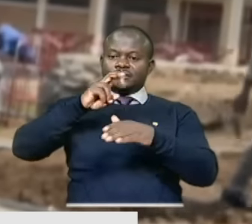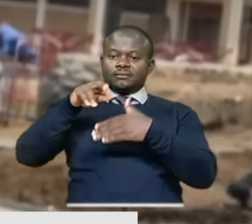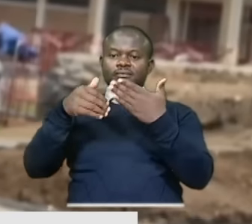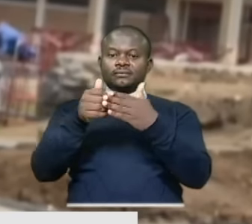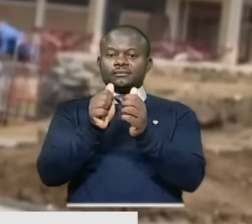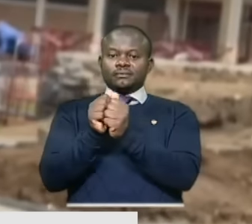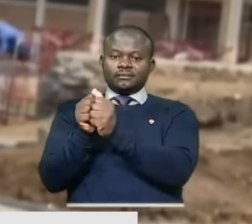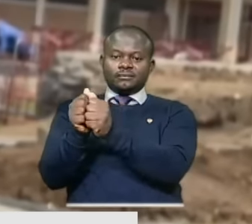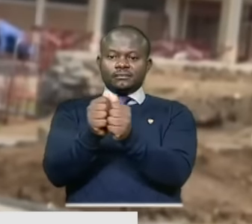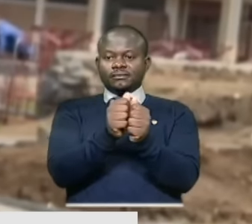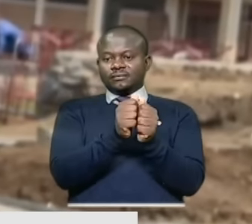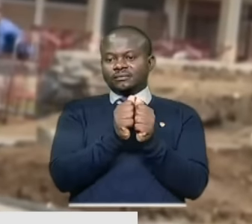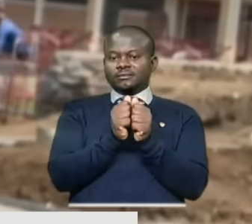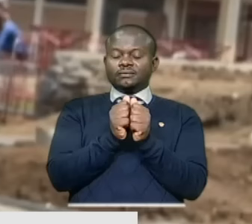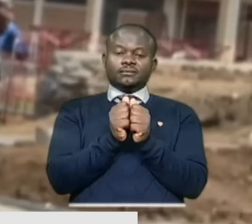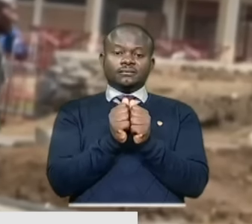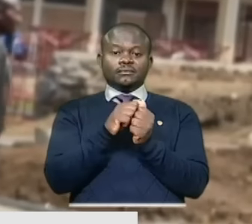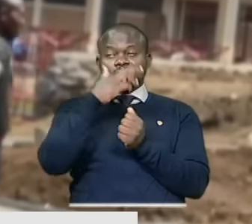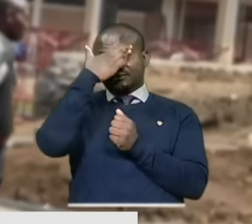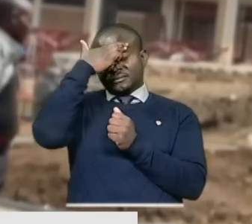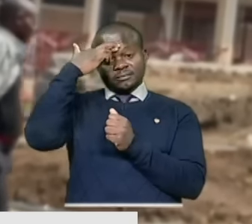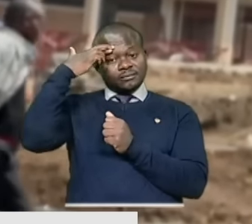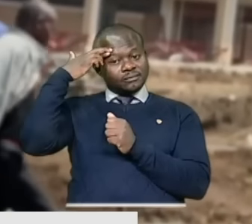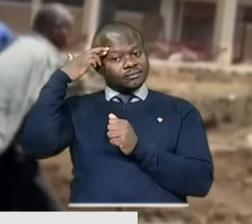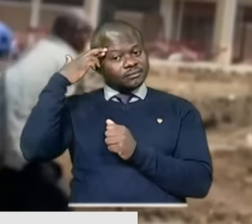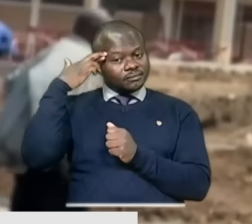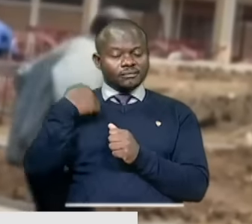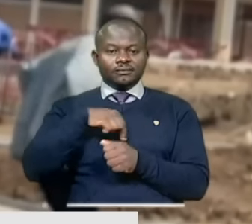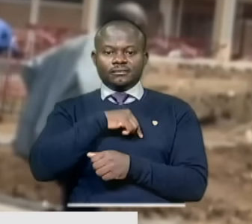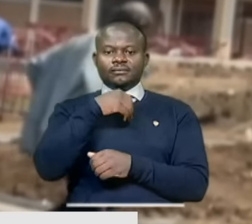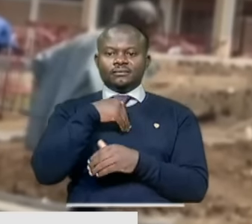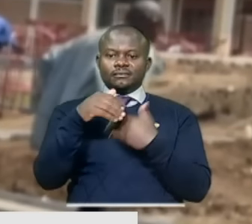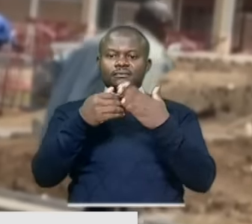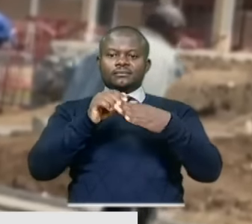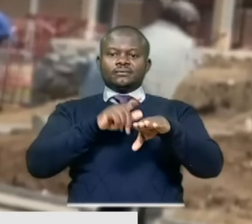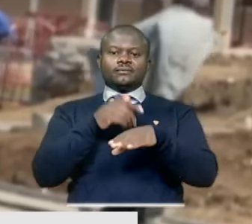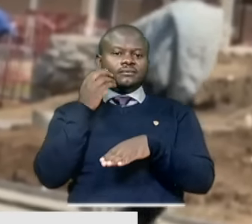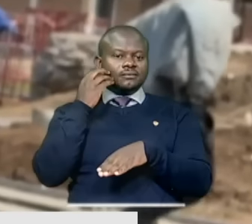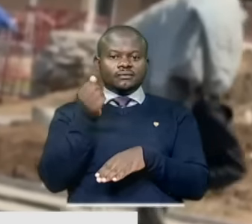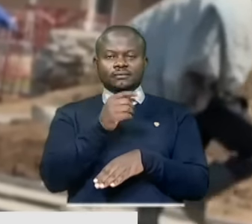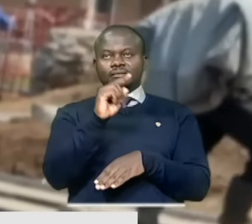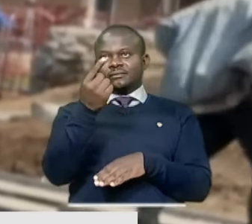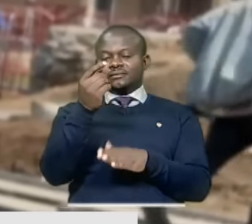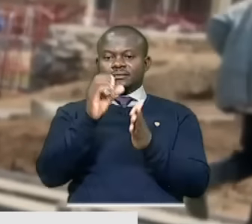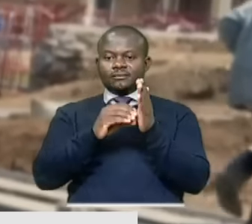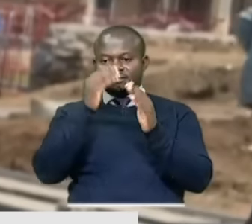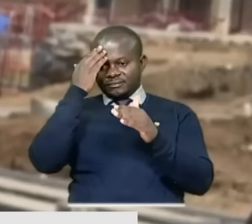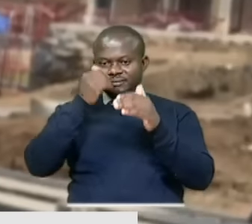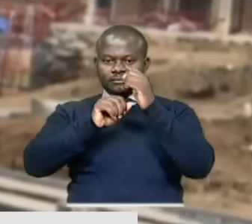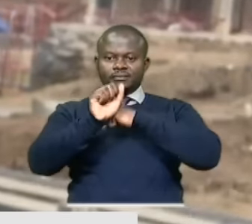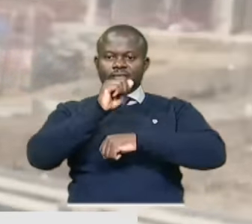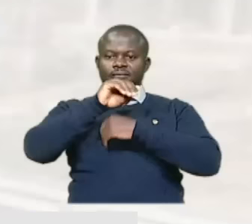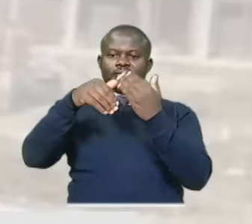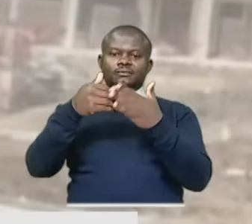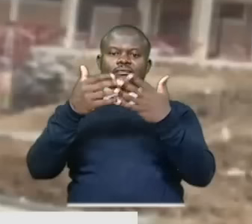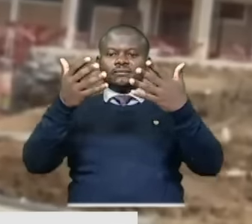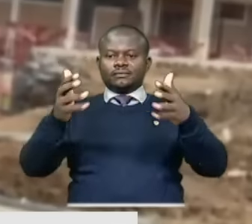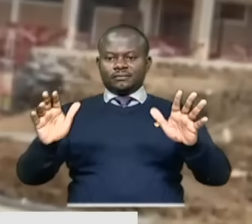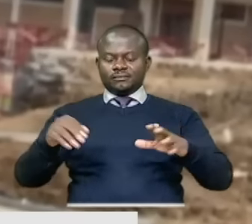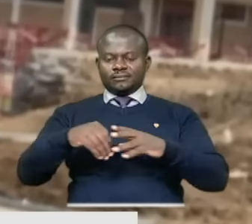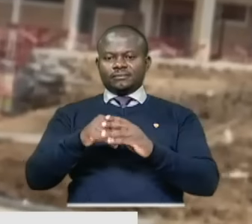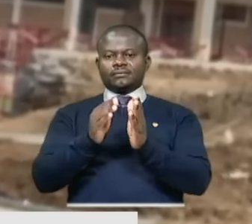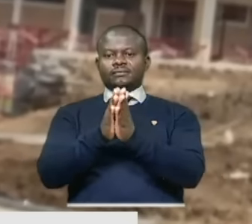perdu akariyo mpamvu dufite igihe cy'ukwezi n'igice kugira ngo imirimo yose ibe yarangiye muri rusange ariko